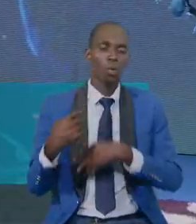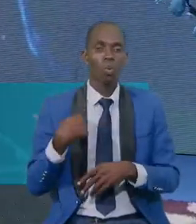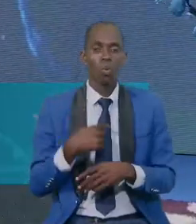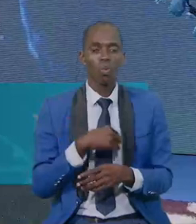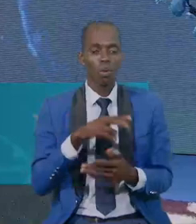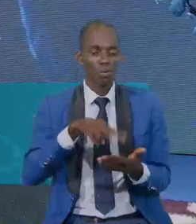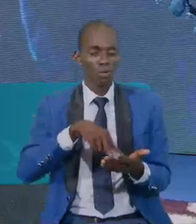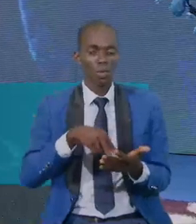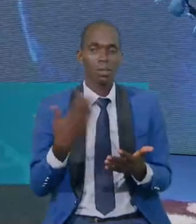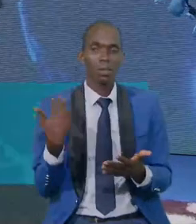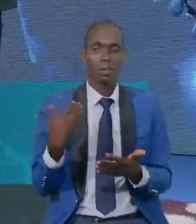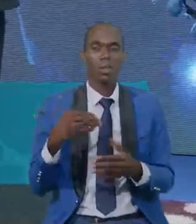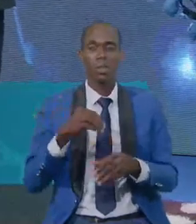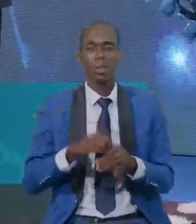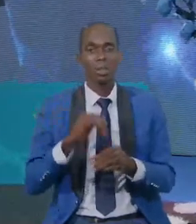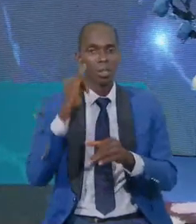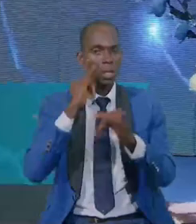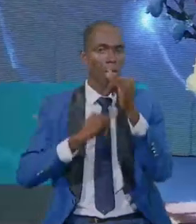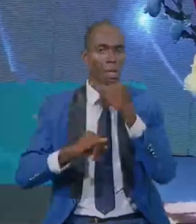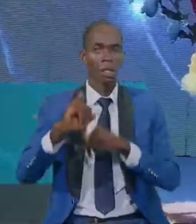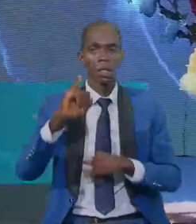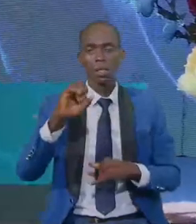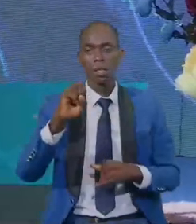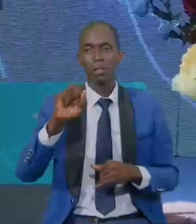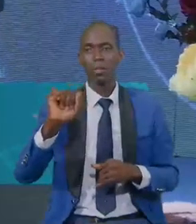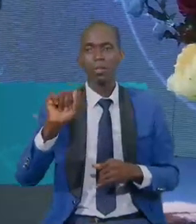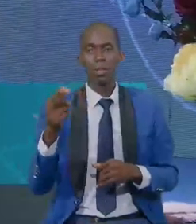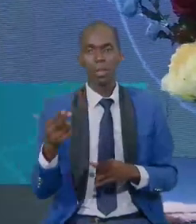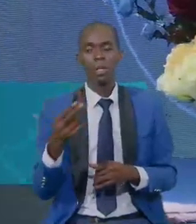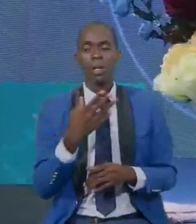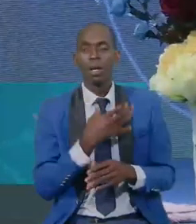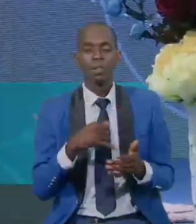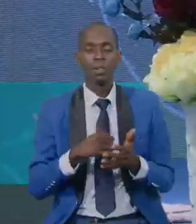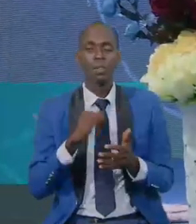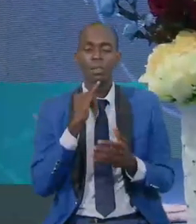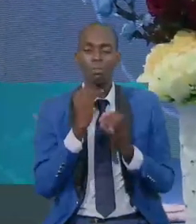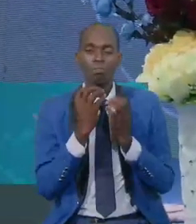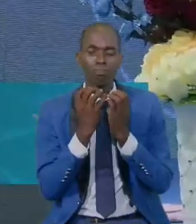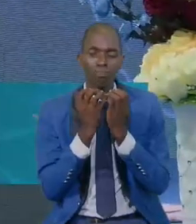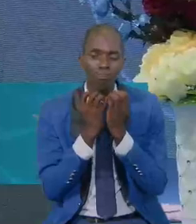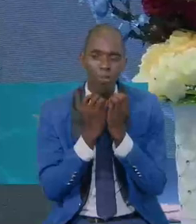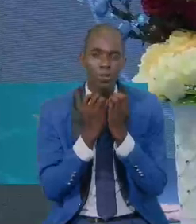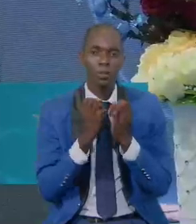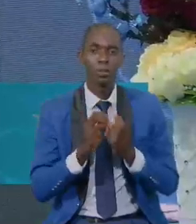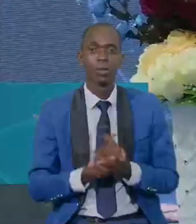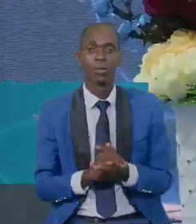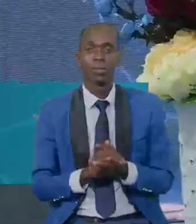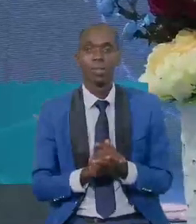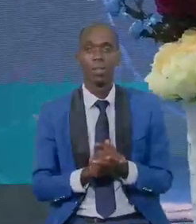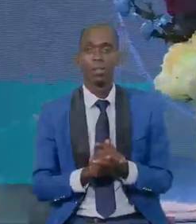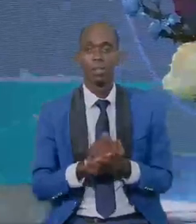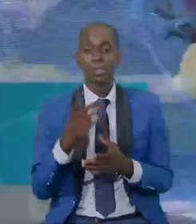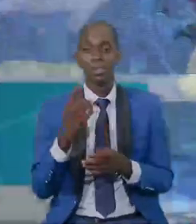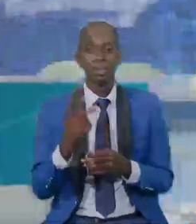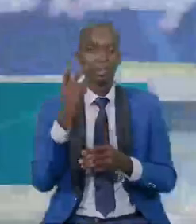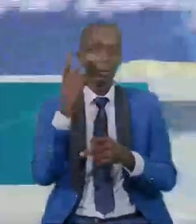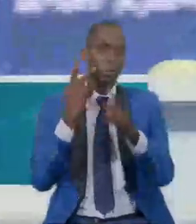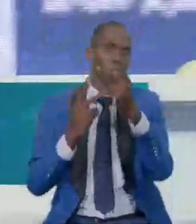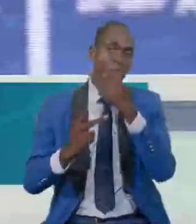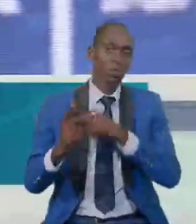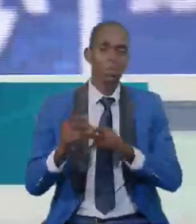C'est la prophétie que nous avons lue en Ésaïe. It is precious. Et c'est précieux. The prophetic